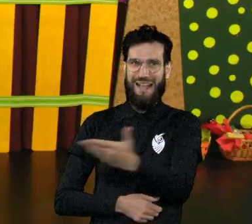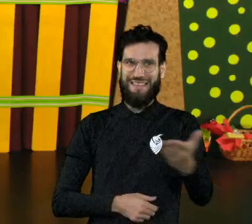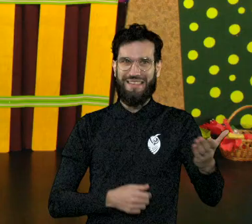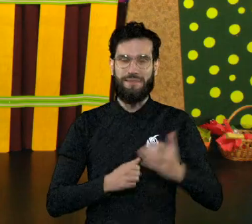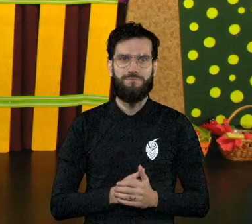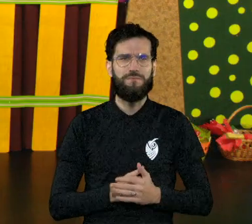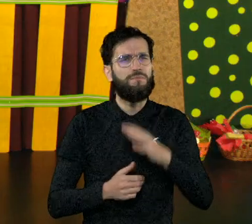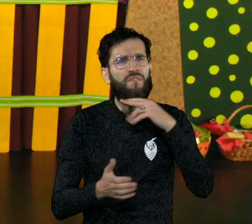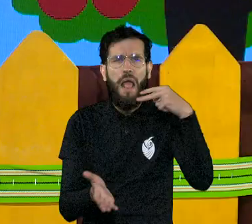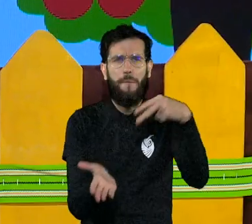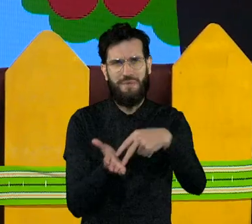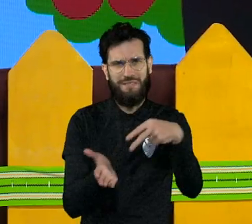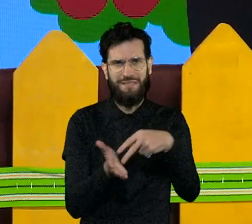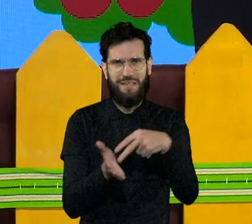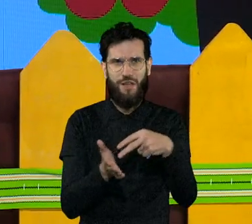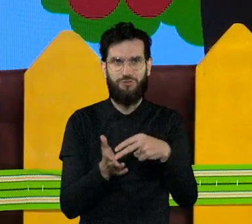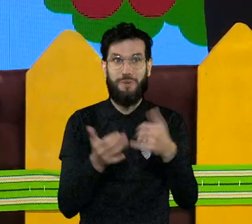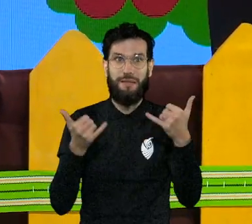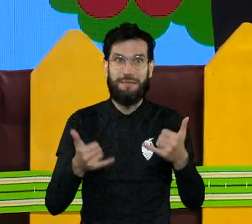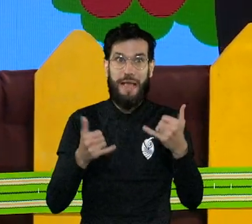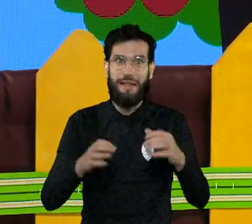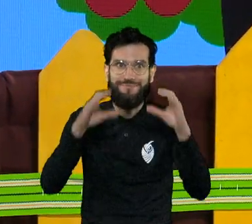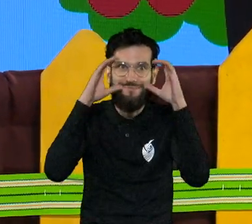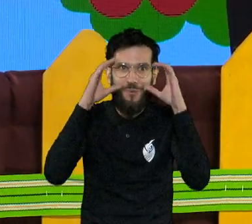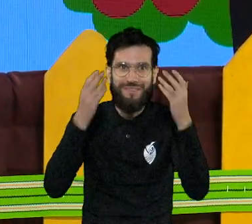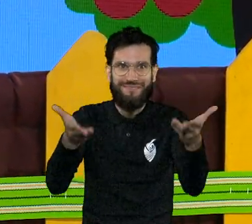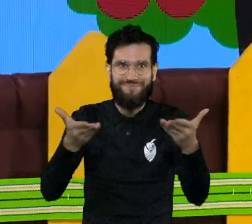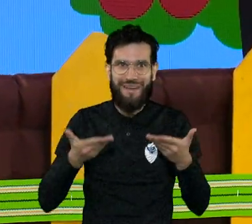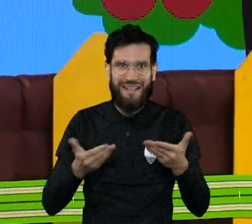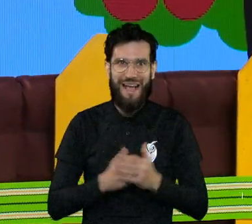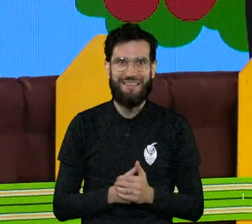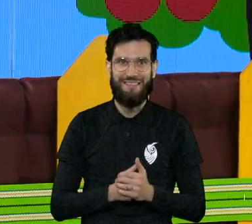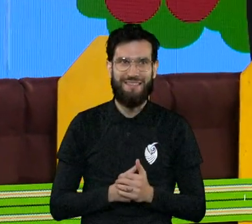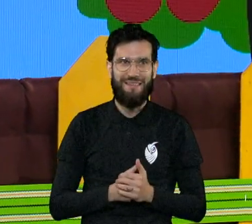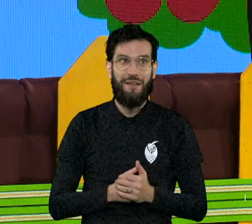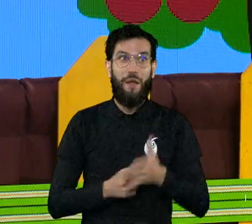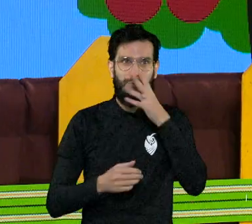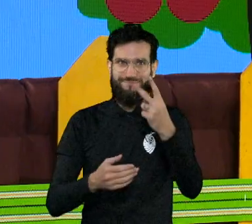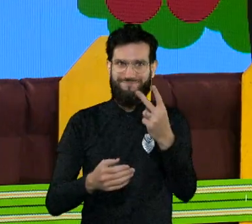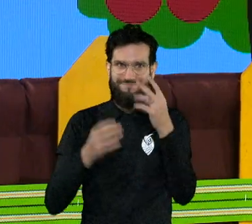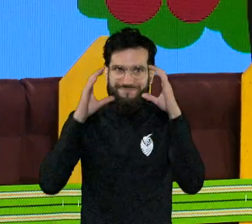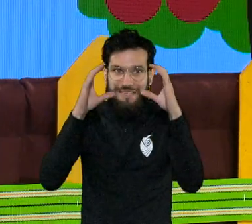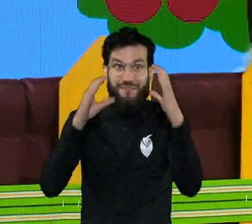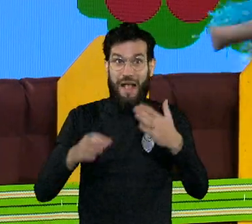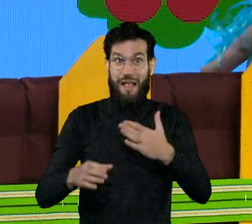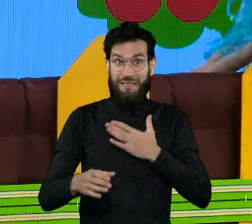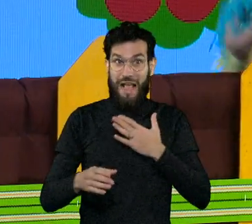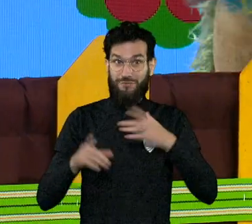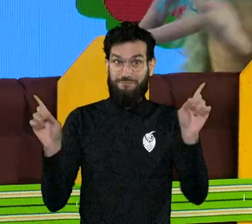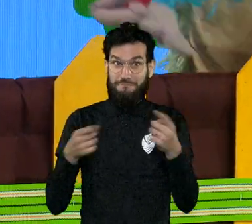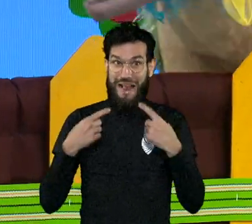Kamaráti, tešíme sa, že ste si nás zapli v televízii. A prišli tak na náš koncert. Budeme